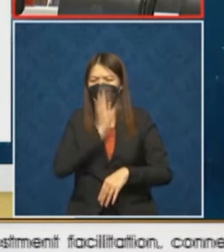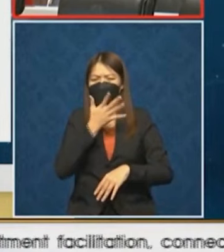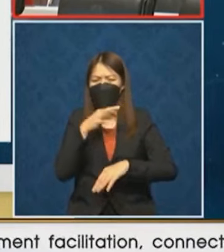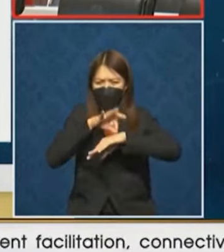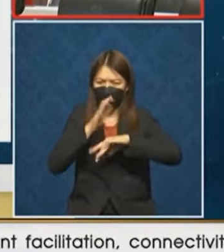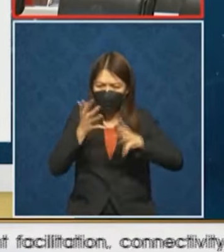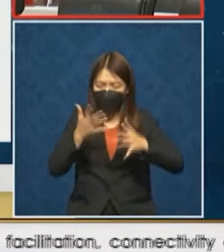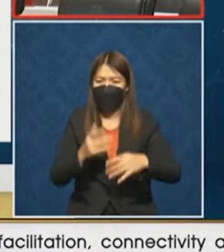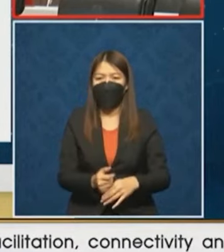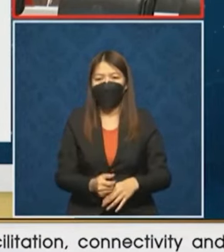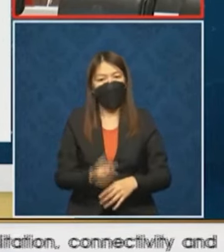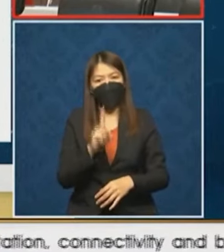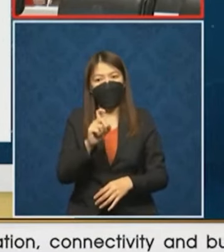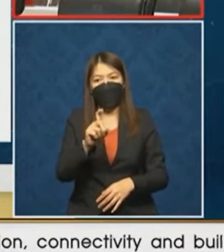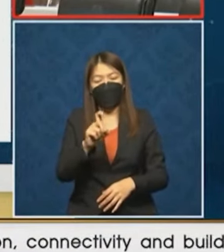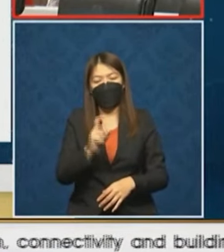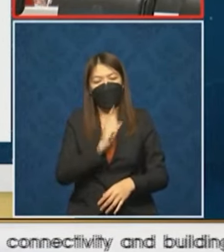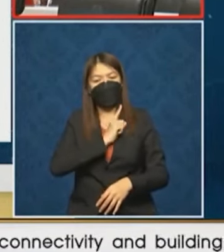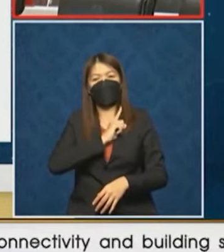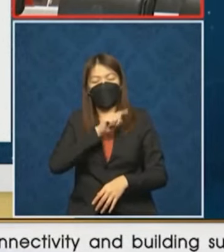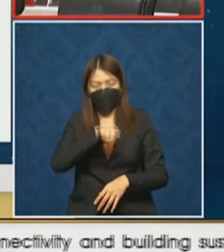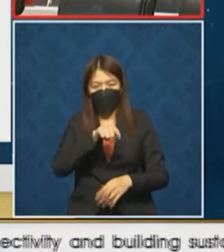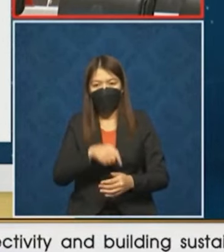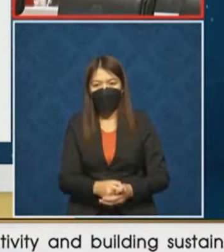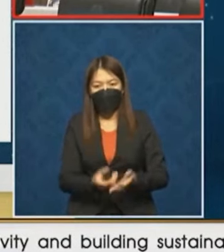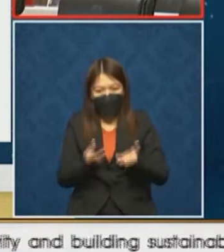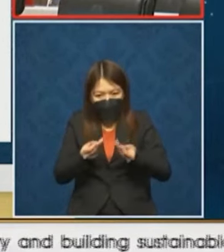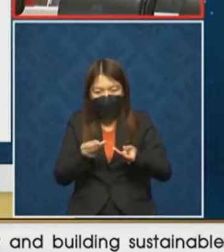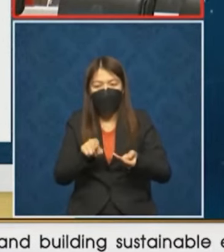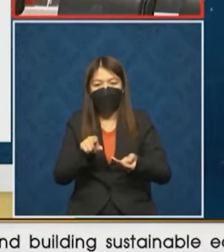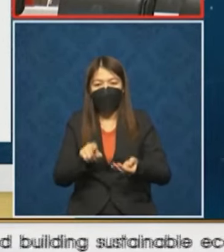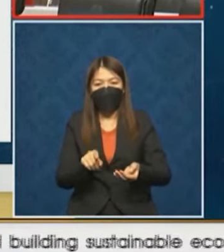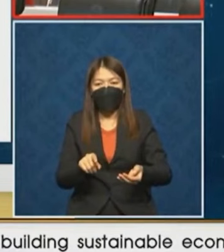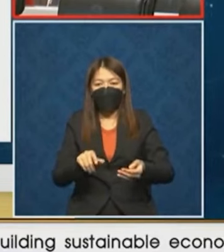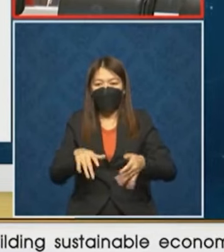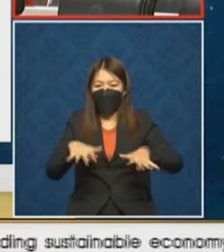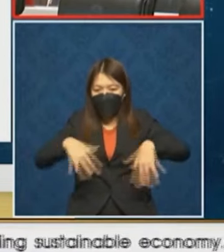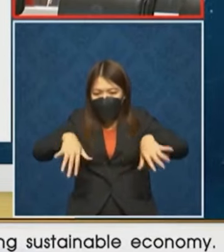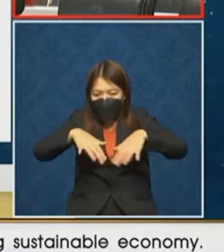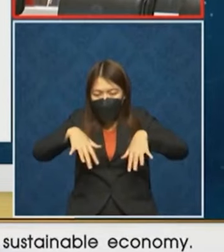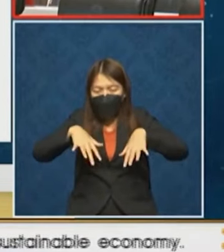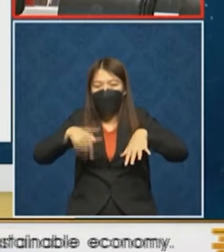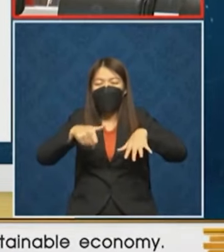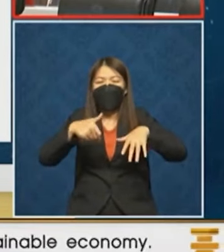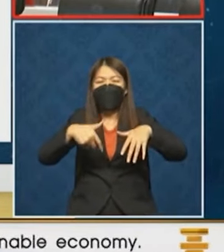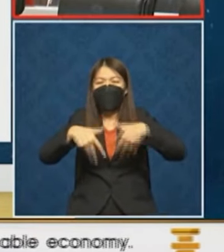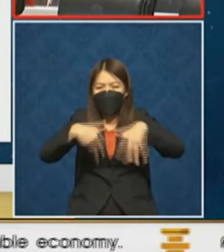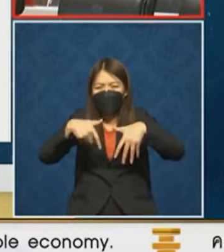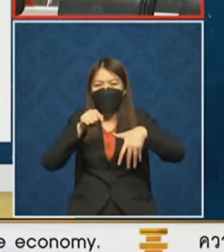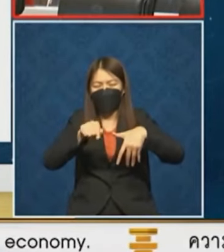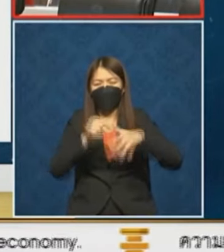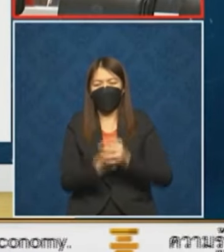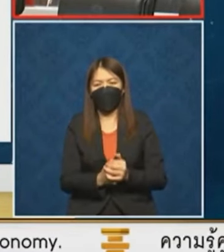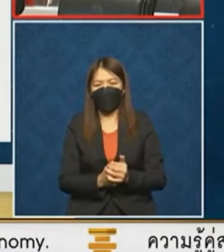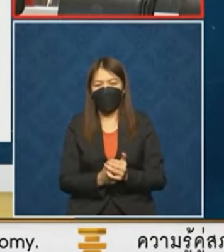ที่ดินเหล่านั้นเนี่ยมันมีที่ดินของคนใหญ่คนโตด้วยนะพูดง่าย ๆค่ะ เพราะฉะนั้นก็เล